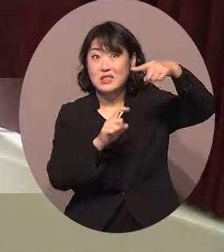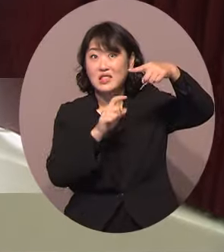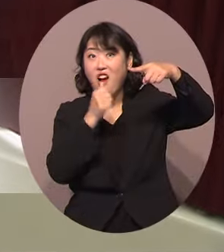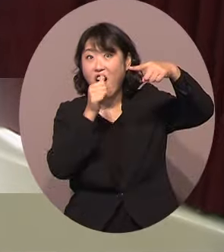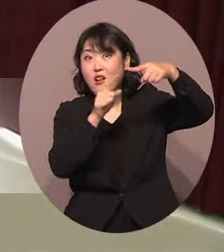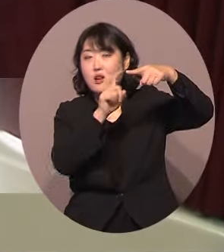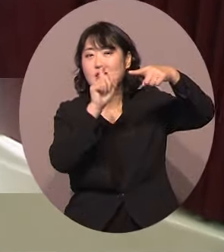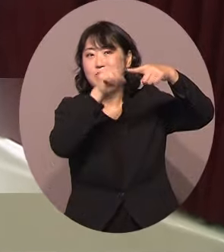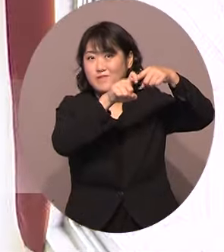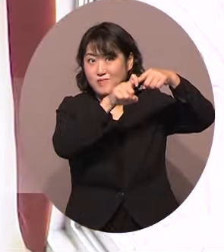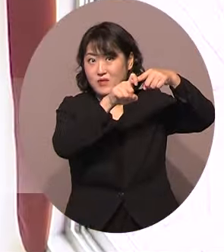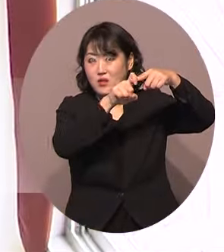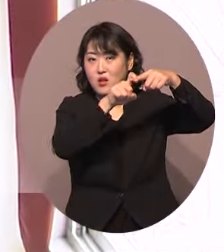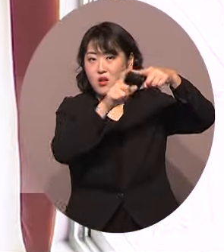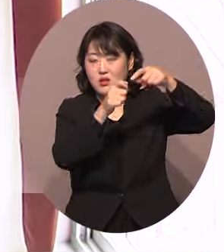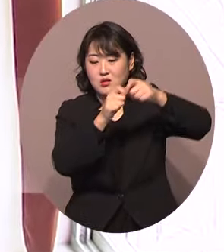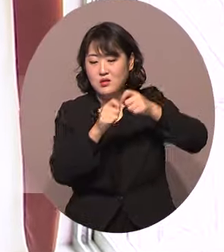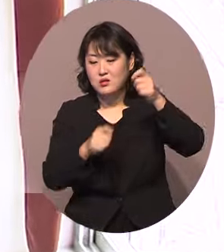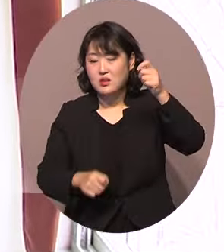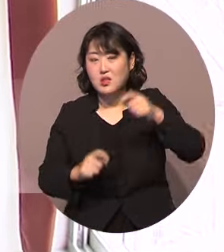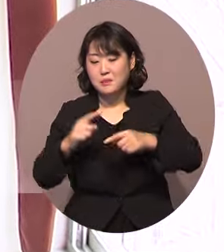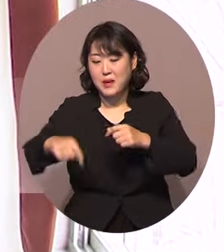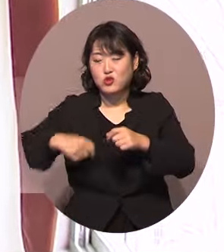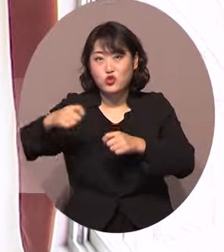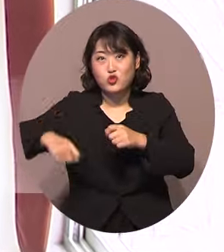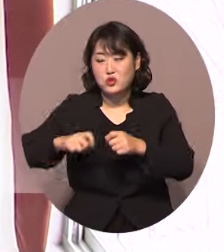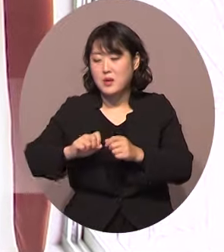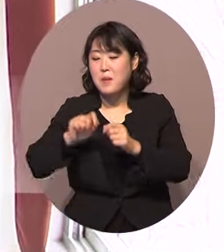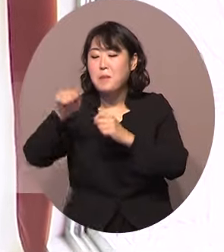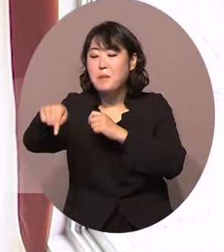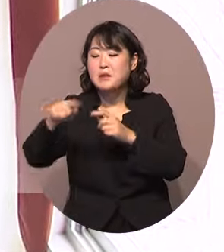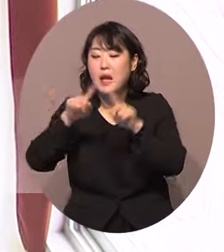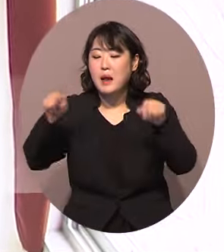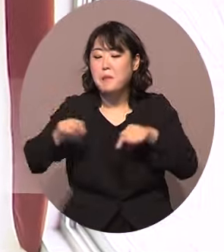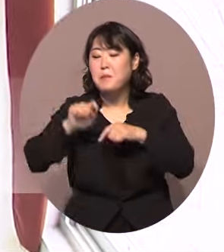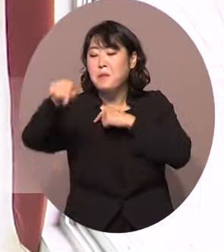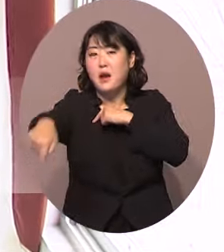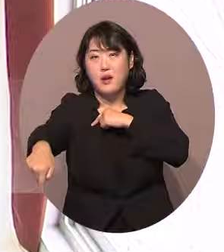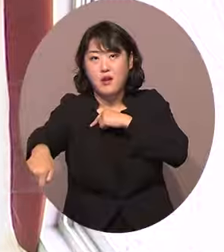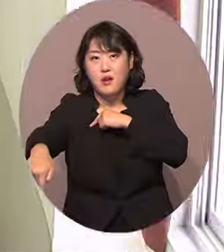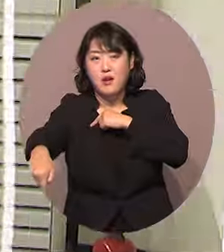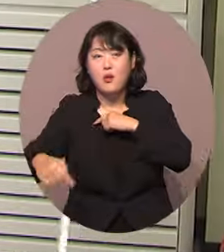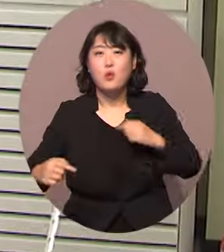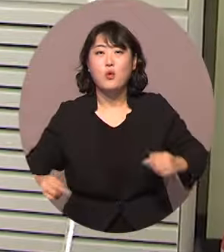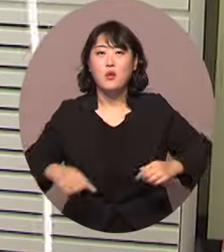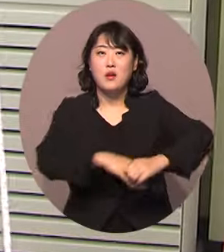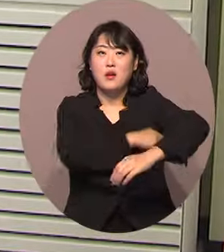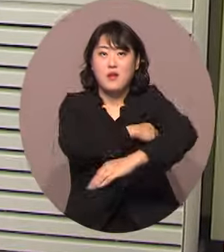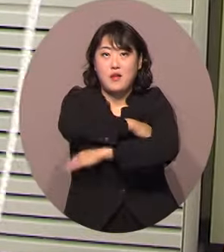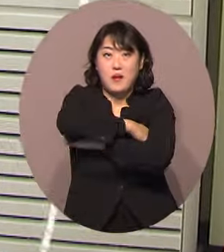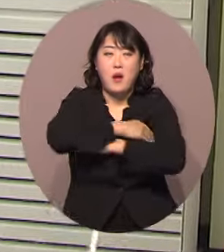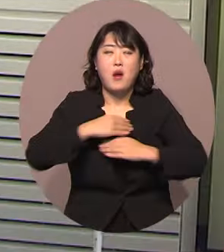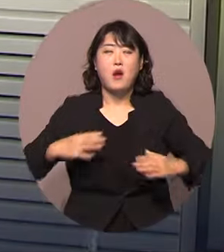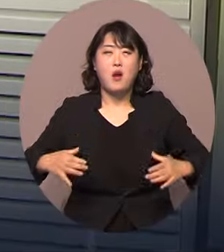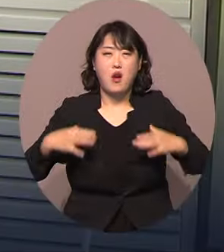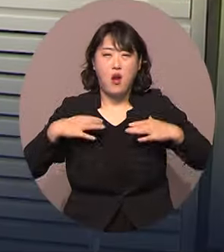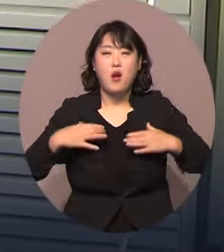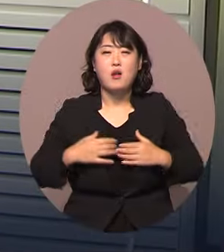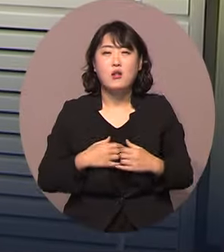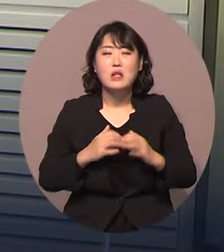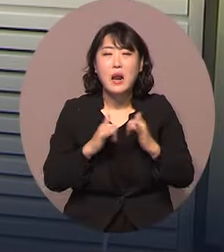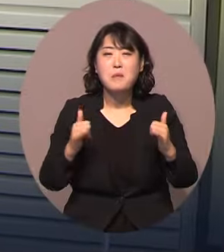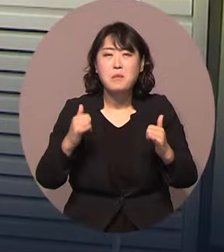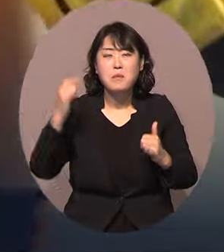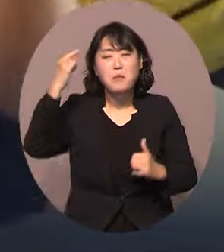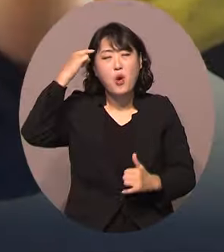조절기를 끼우고 밧줄을 창밖으로 던진 뒤 안전 보호대를 착용합니다 사람은 머리가 가장 무겁기 때문에